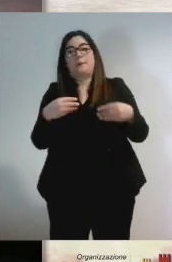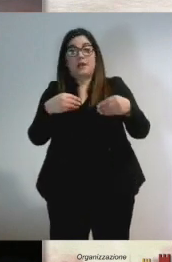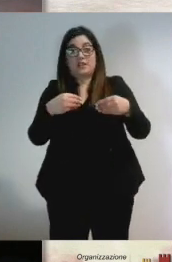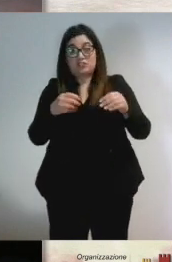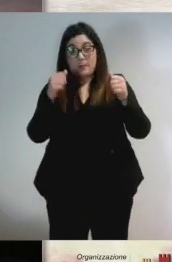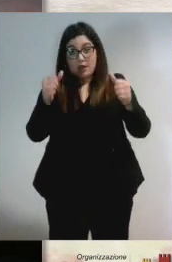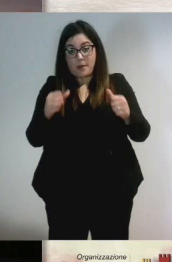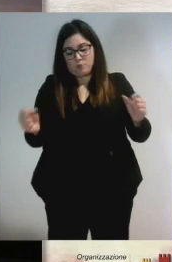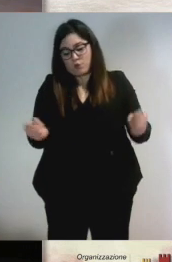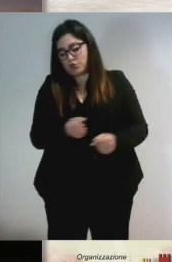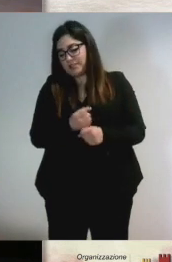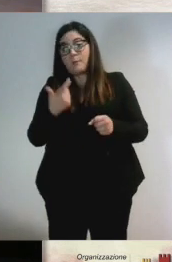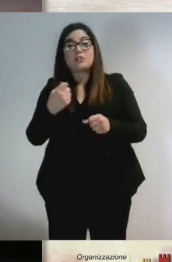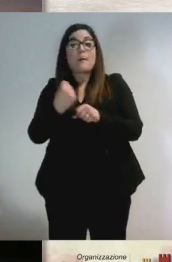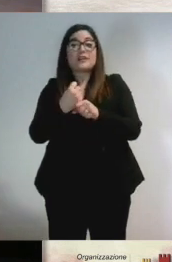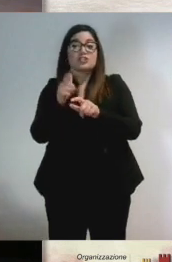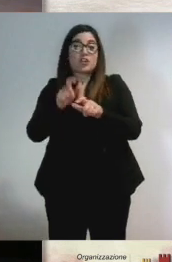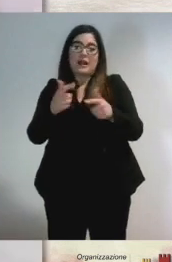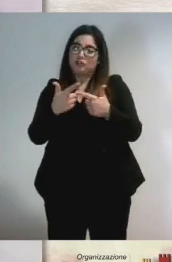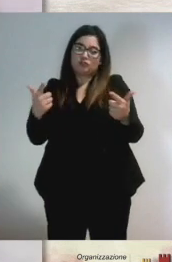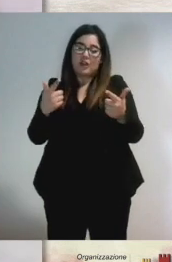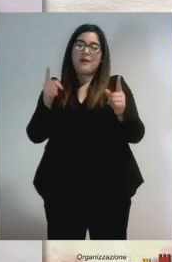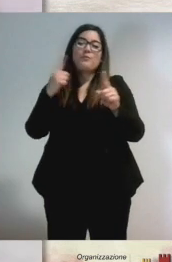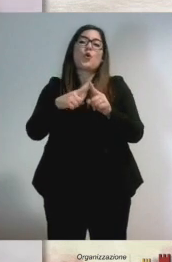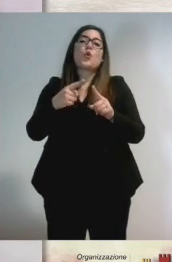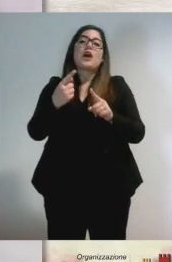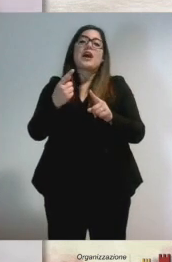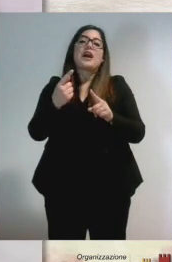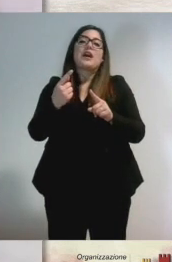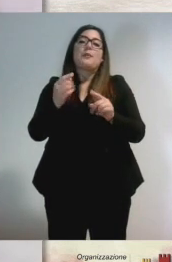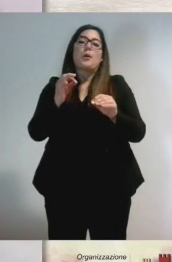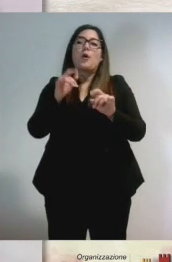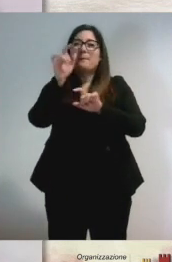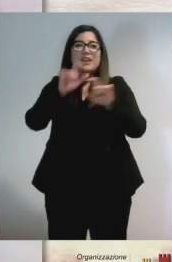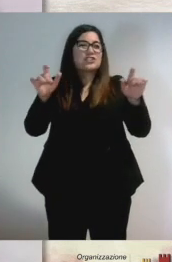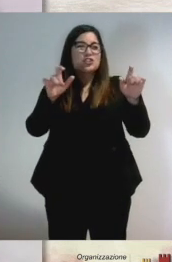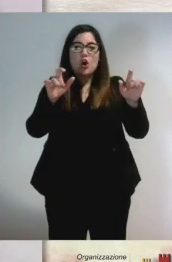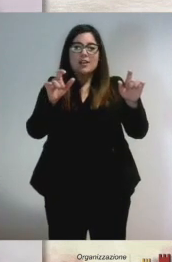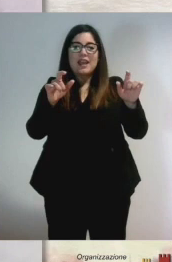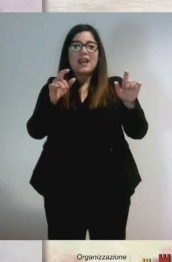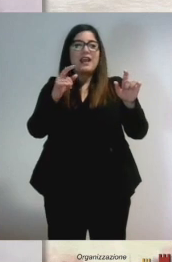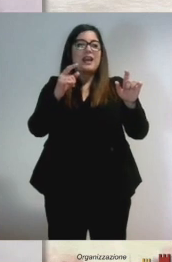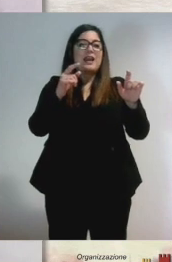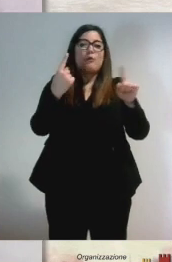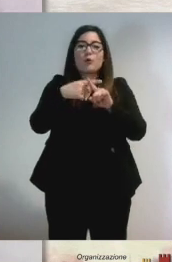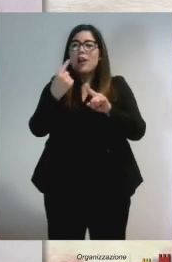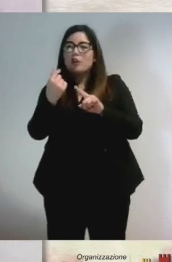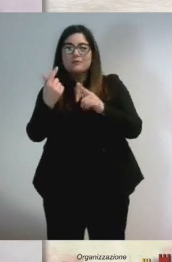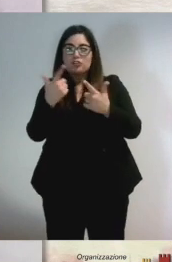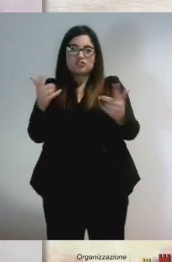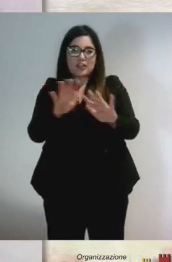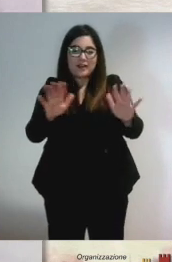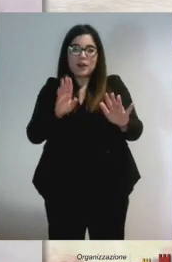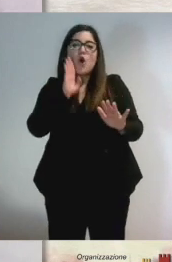perché non hanno il personale e non hanno le risorse umane e le risorse economiche per Magari prendere dei